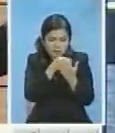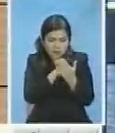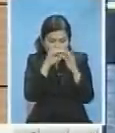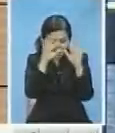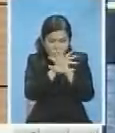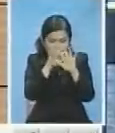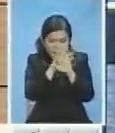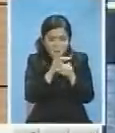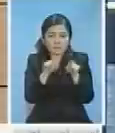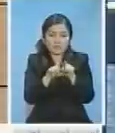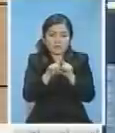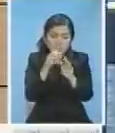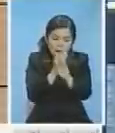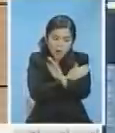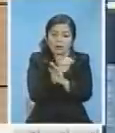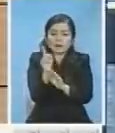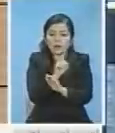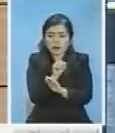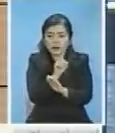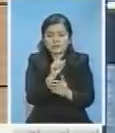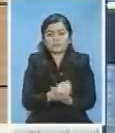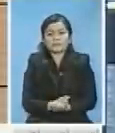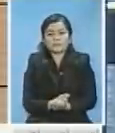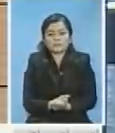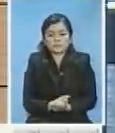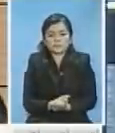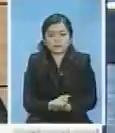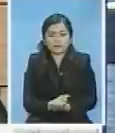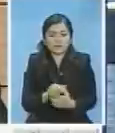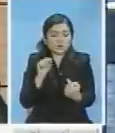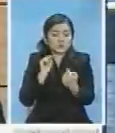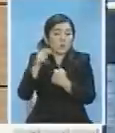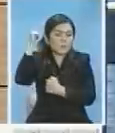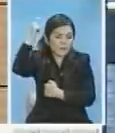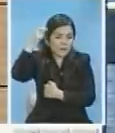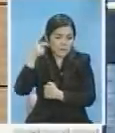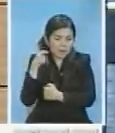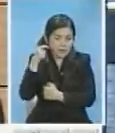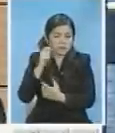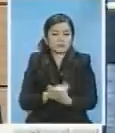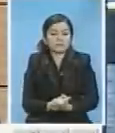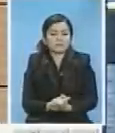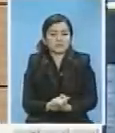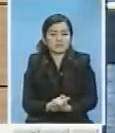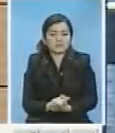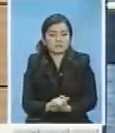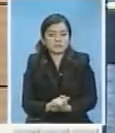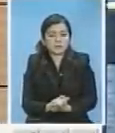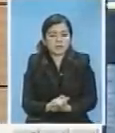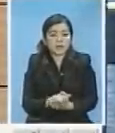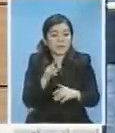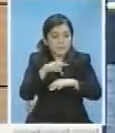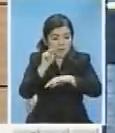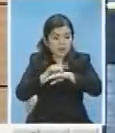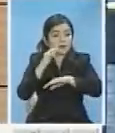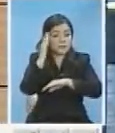หลายๆประเทศก่อนหน้านี้หรือไม่เพราะในประเทศพม่าเองครับท่านประธานท่านประธานคงทราบดีน